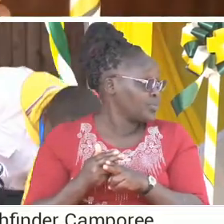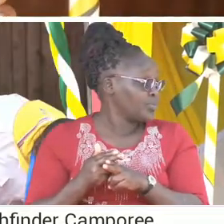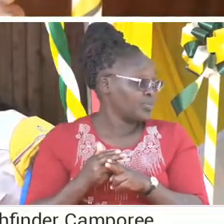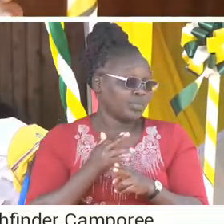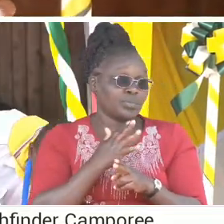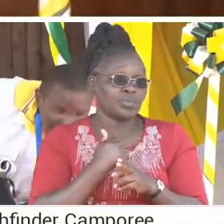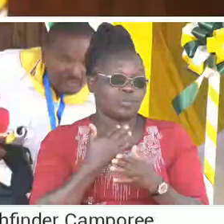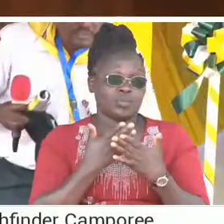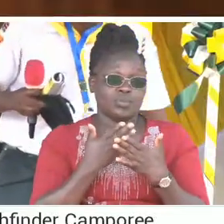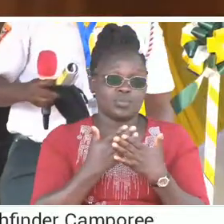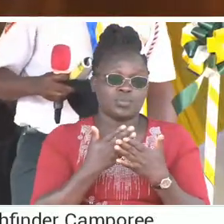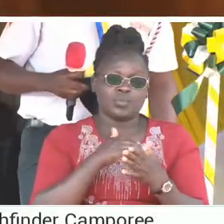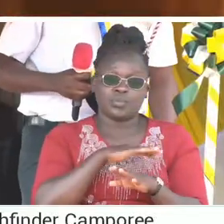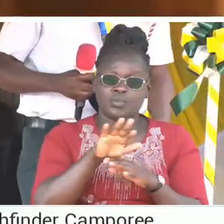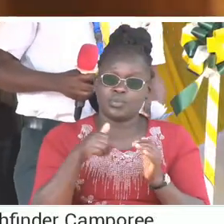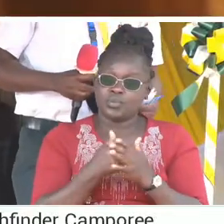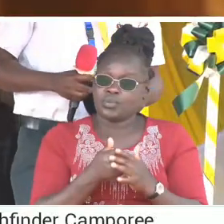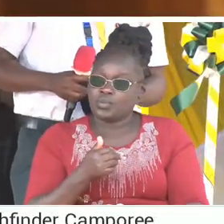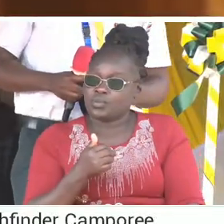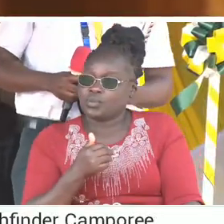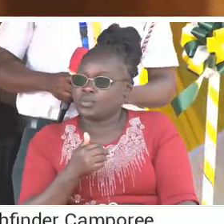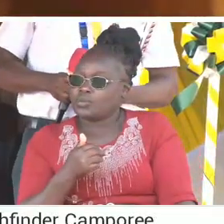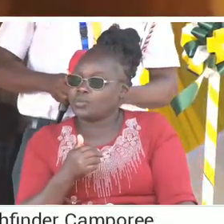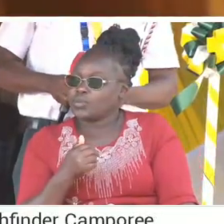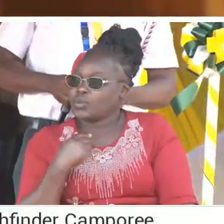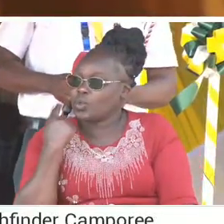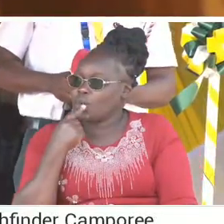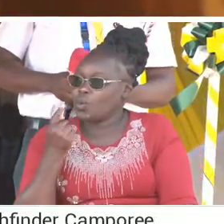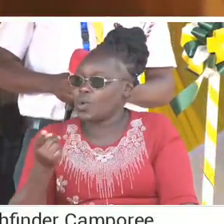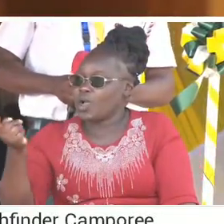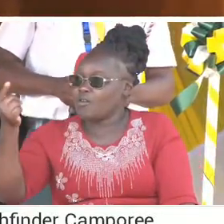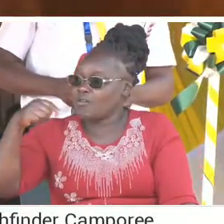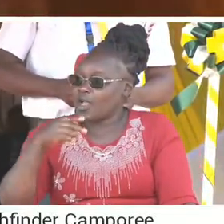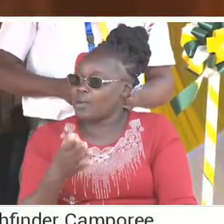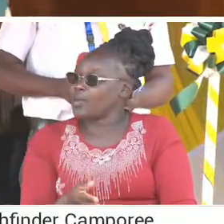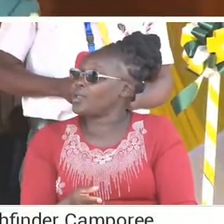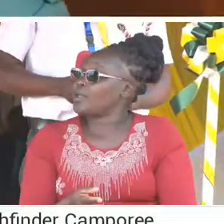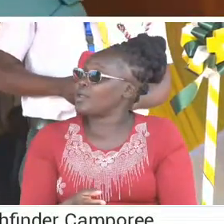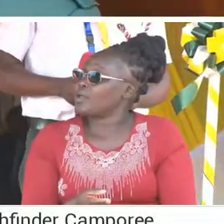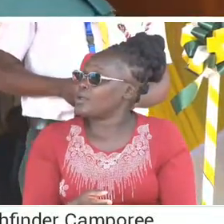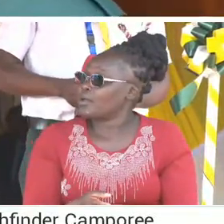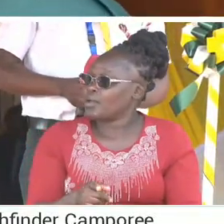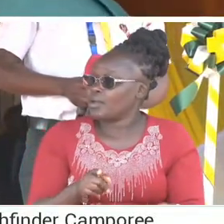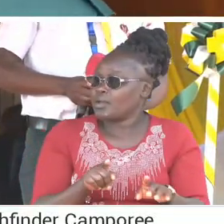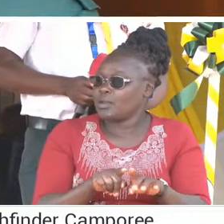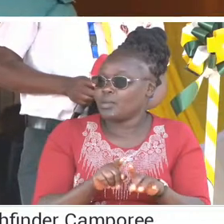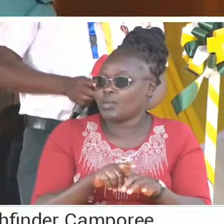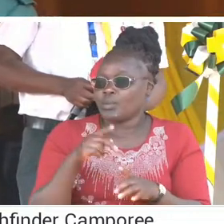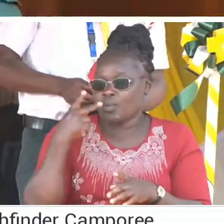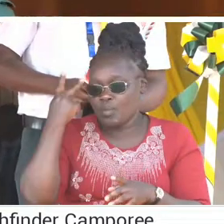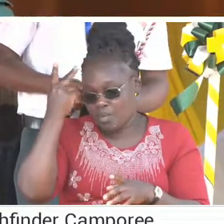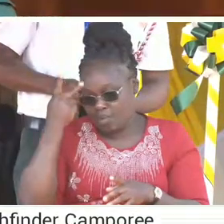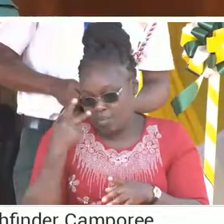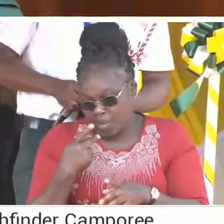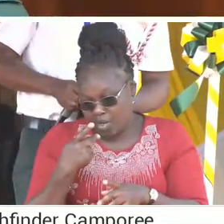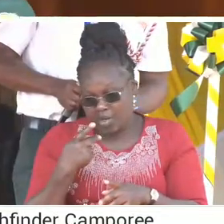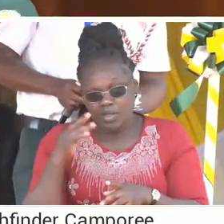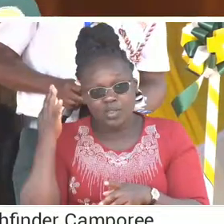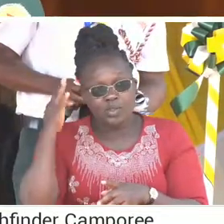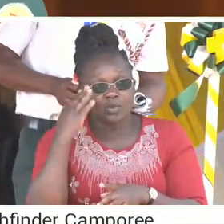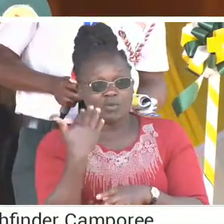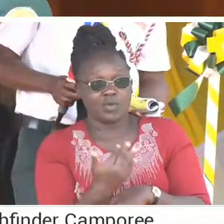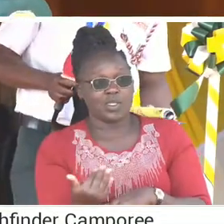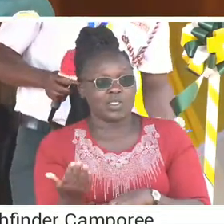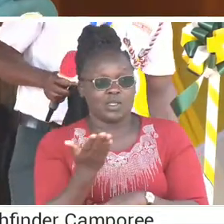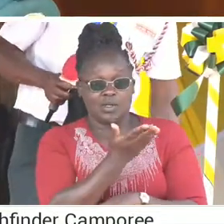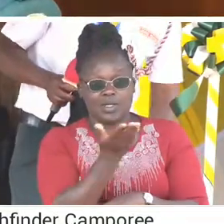Ningependa niwashukuru wote ambao wamekuja, hasa wasasi wa Pathfinders na